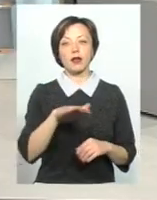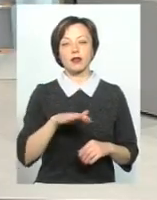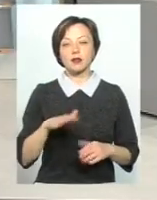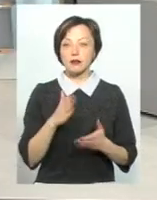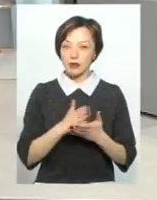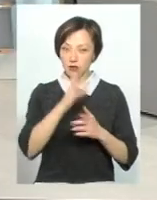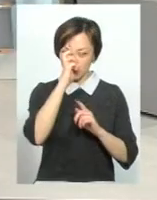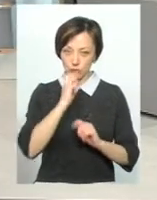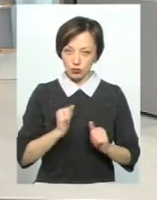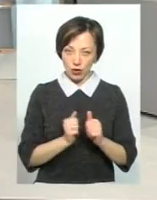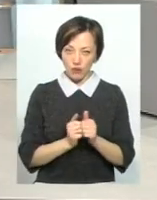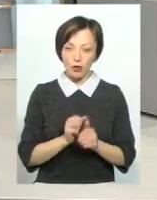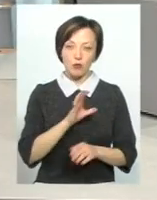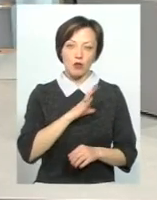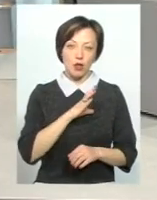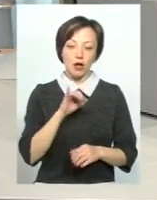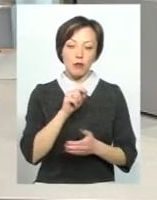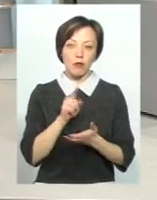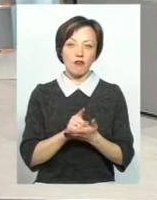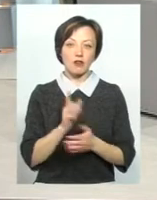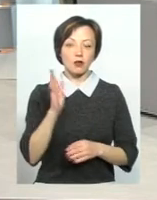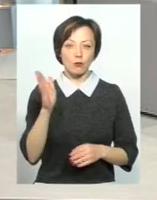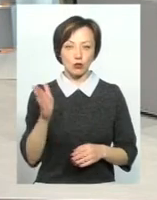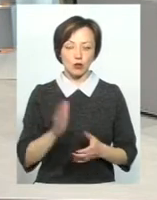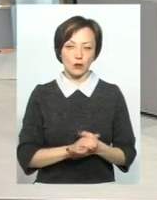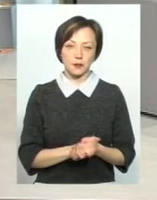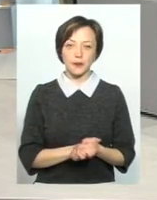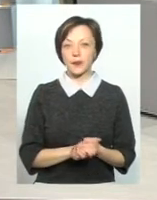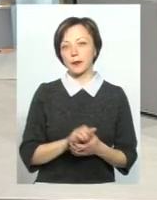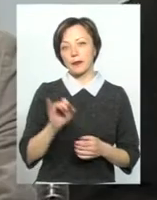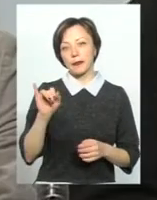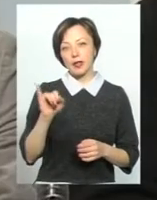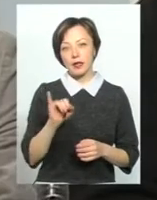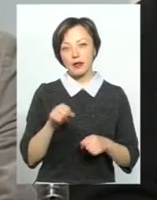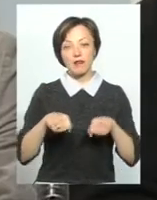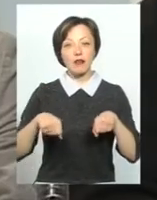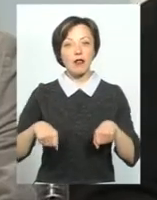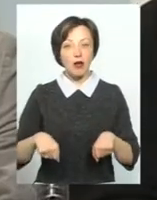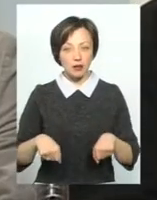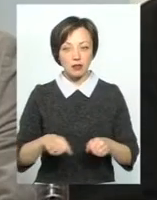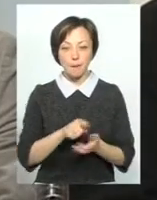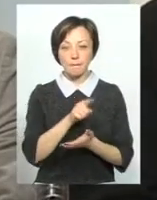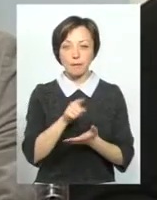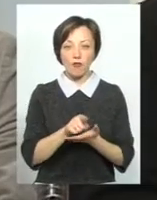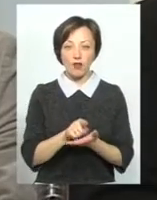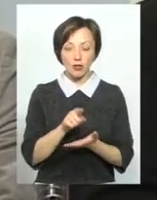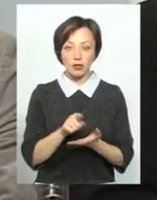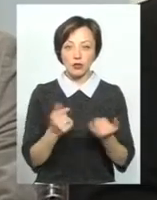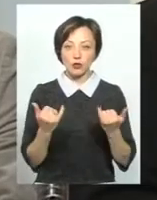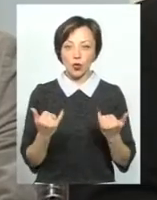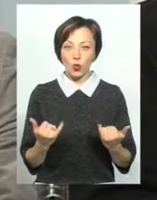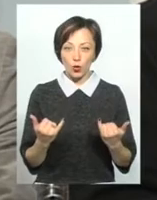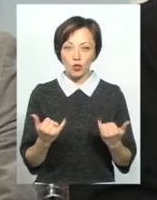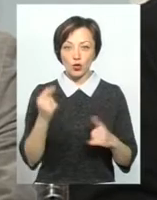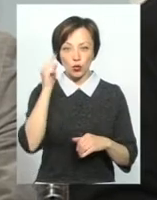є держава, була і повинна бути. І влада повинна